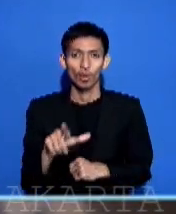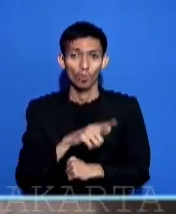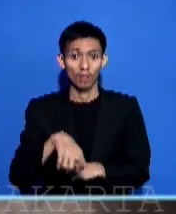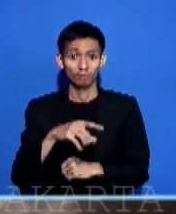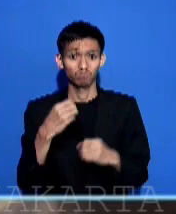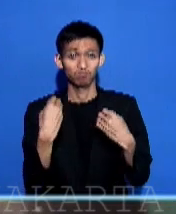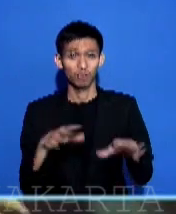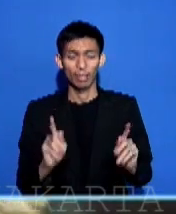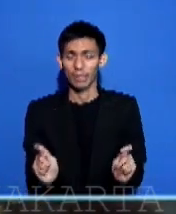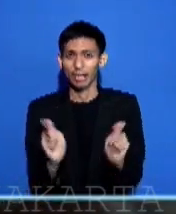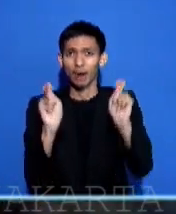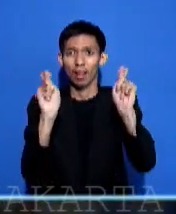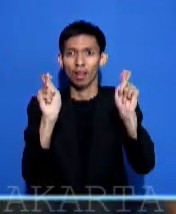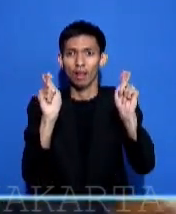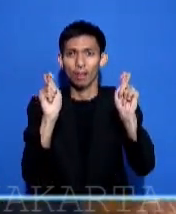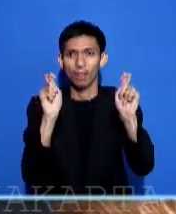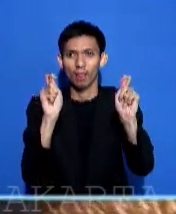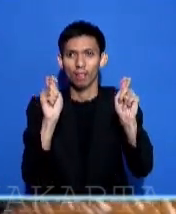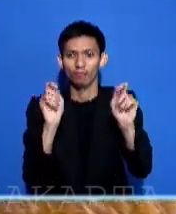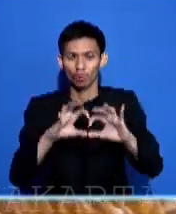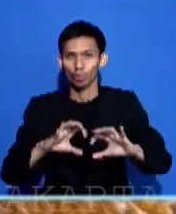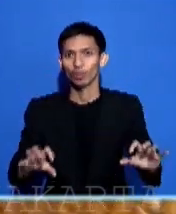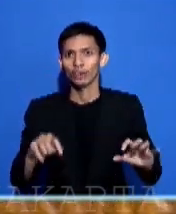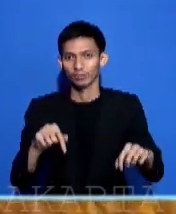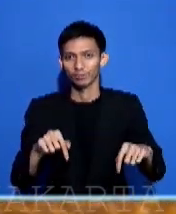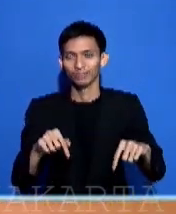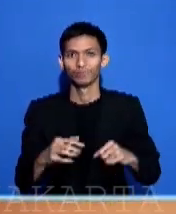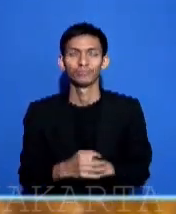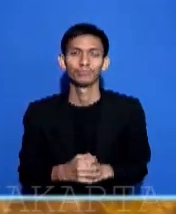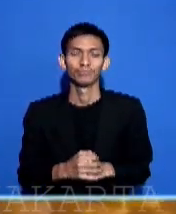diadakan festival durian untuk mengakomodir panenan warga yang berlimpah.